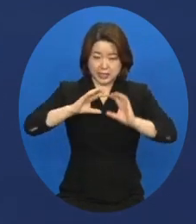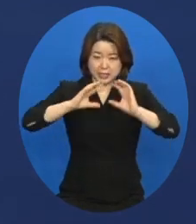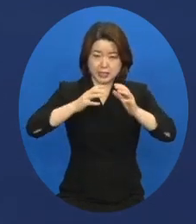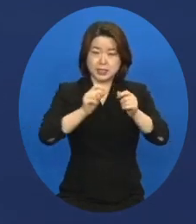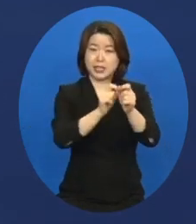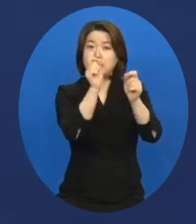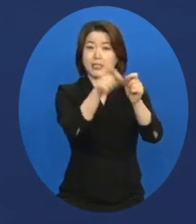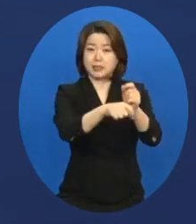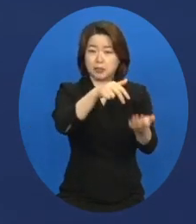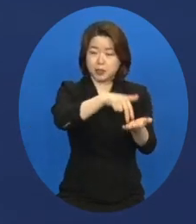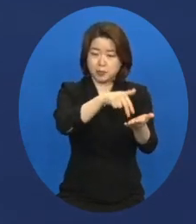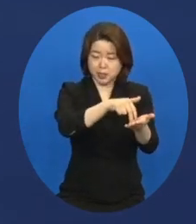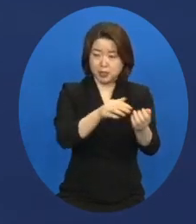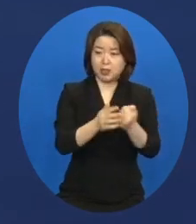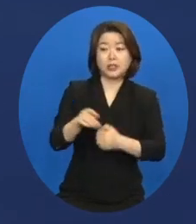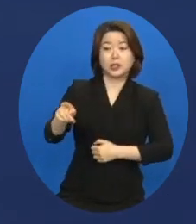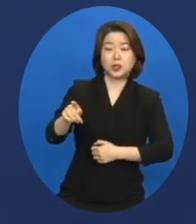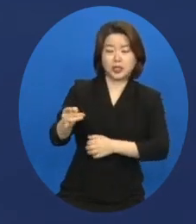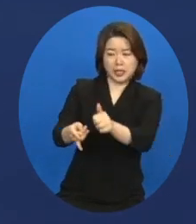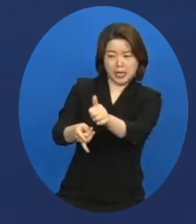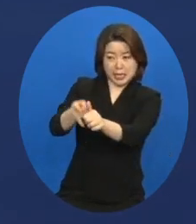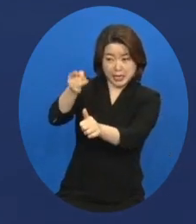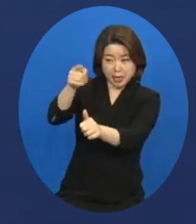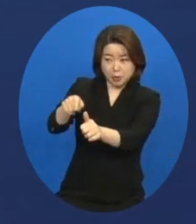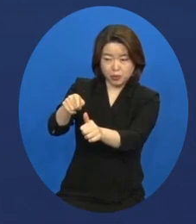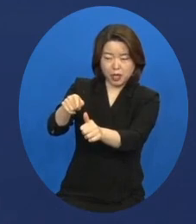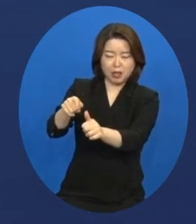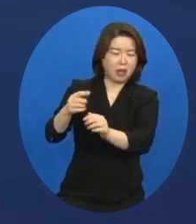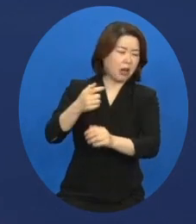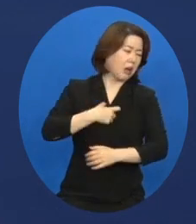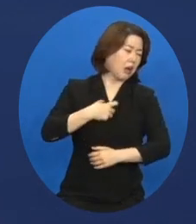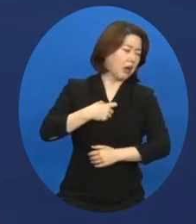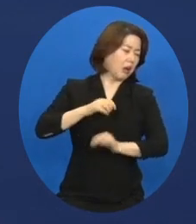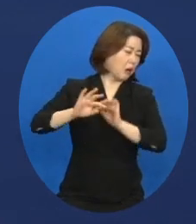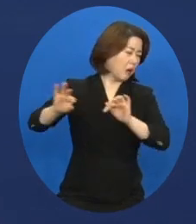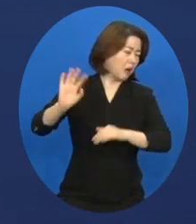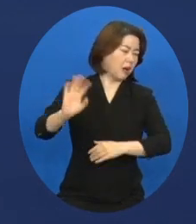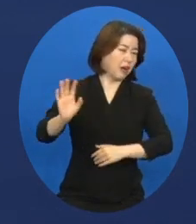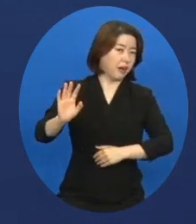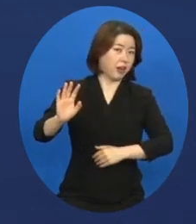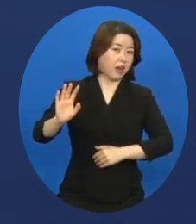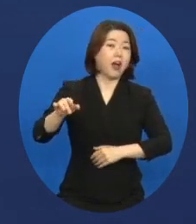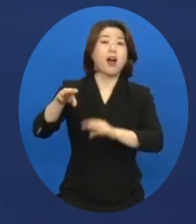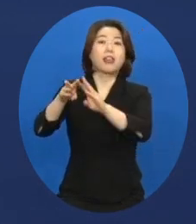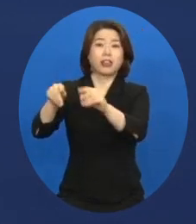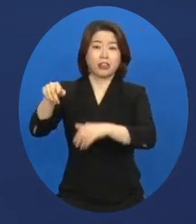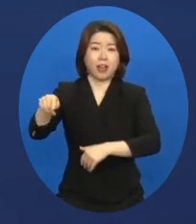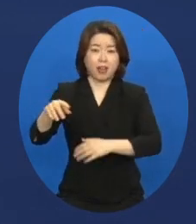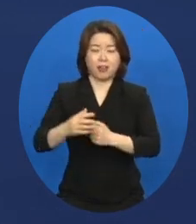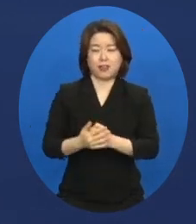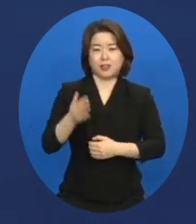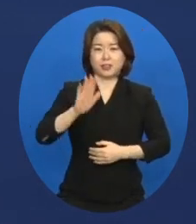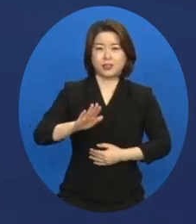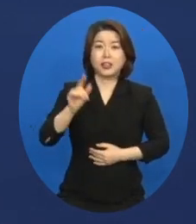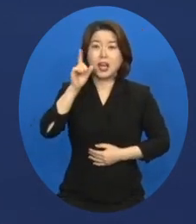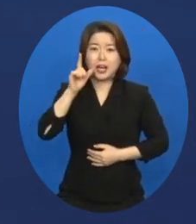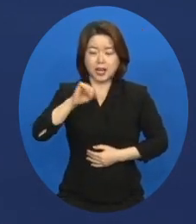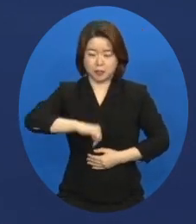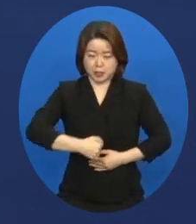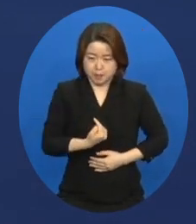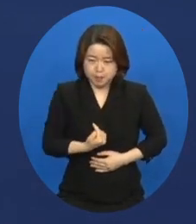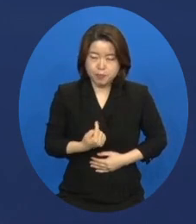지파들에게 있어서 그 헤브론 땅은 다 기피 지역이었습니다. 그런데 갈렙이 스스로가 어려운